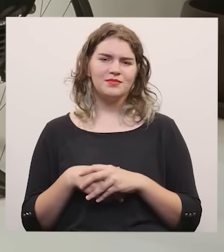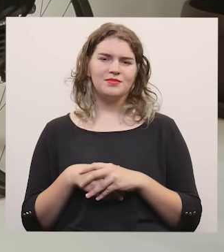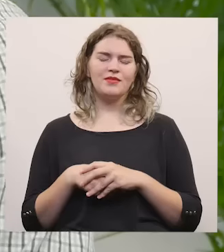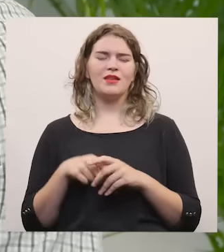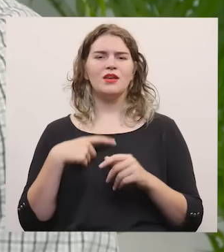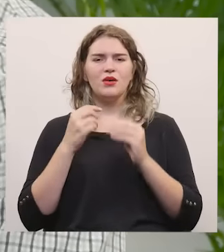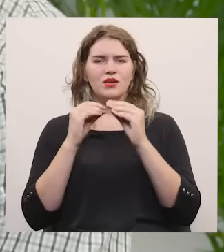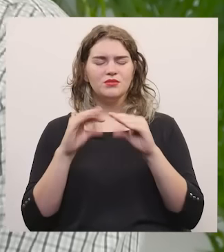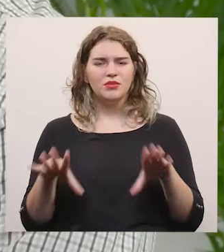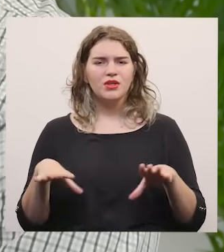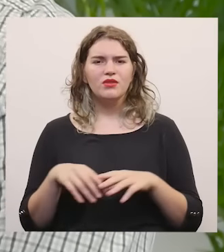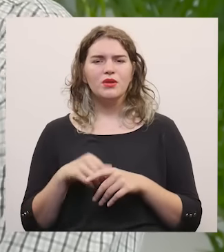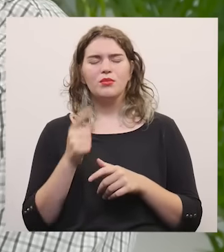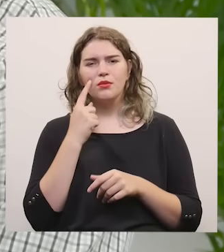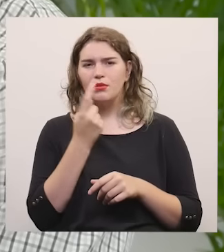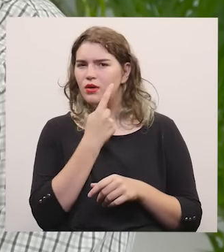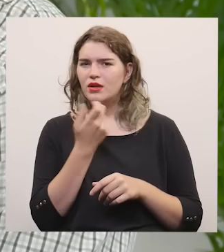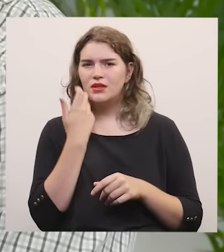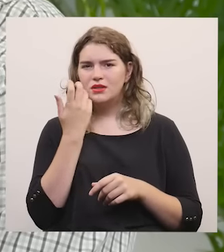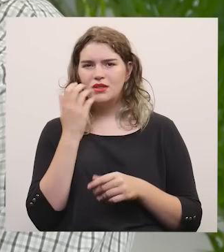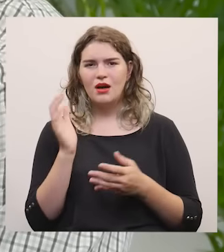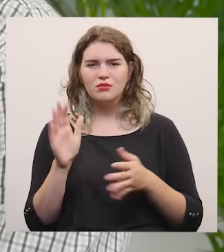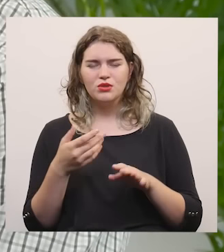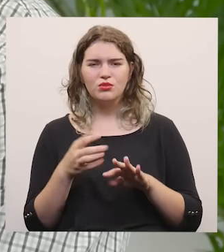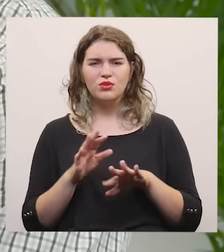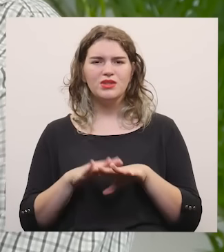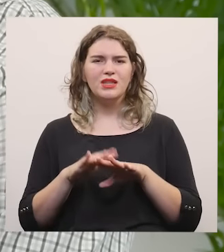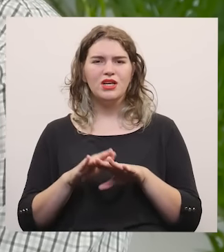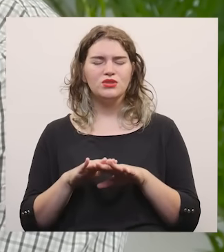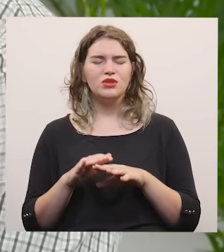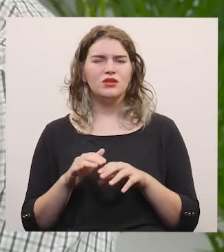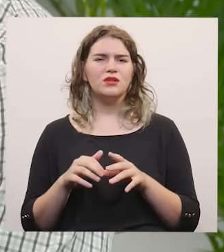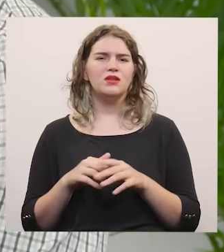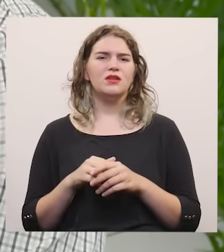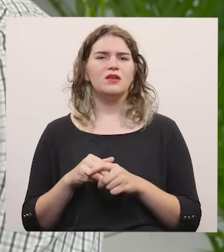binecuvântare, credeți-mă. Prima dată când am început să mișc un deget,